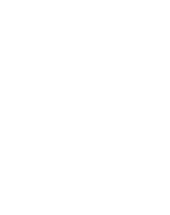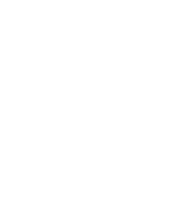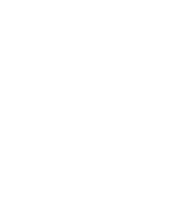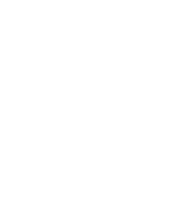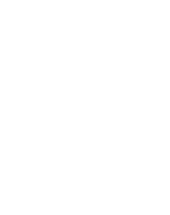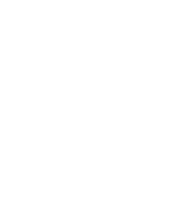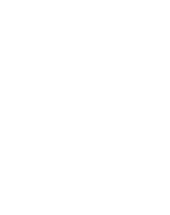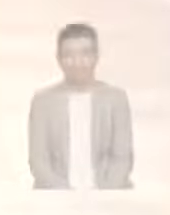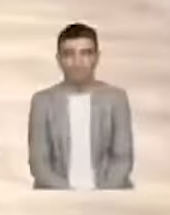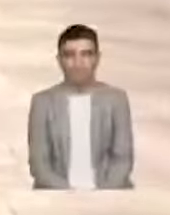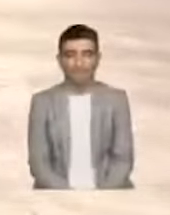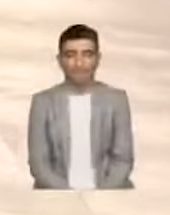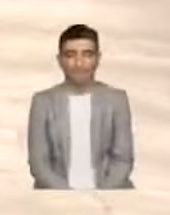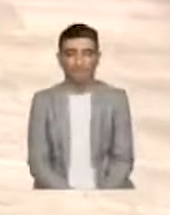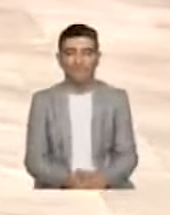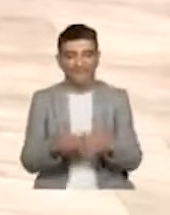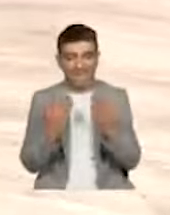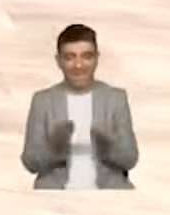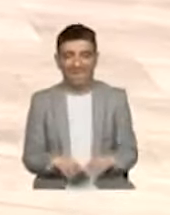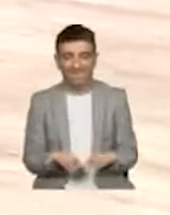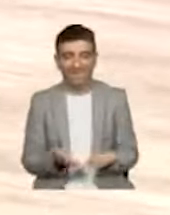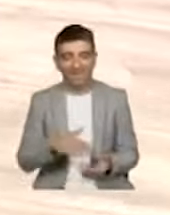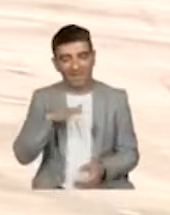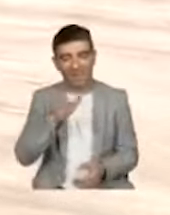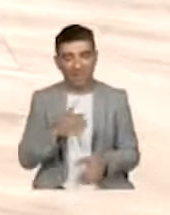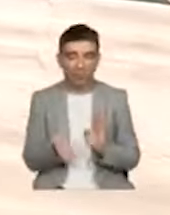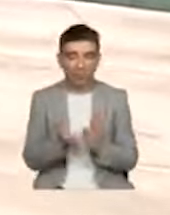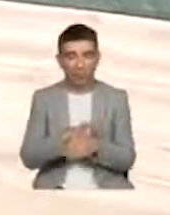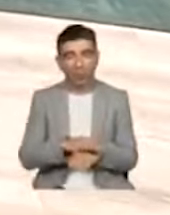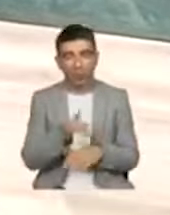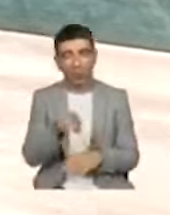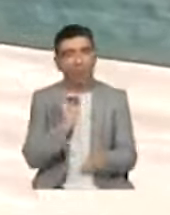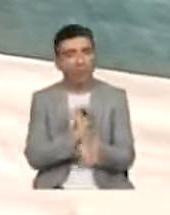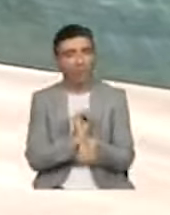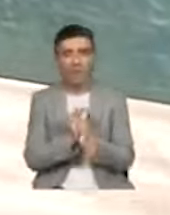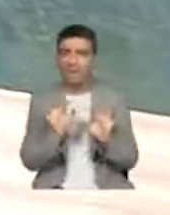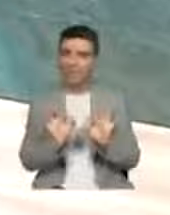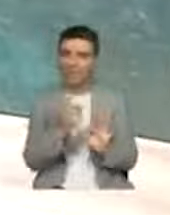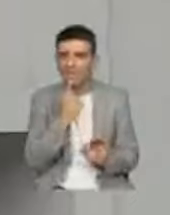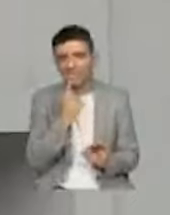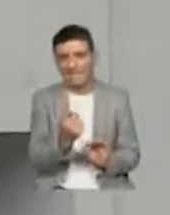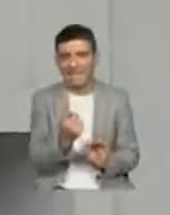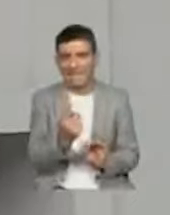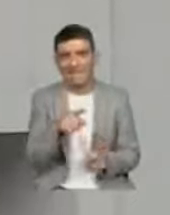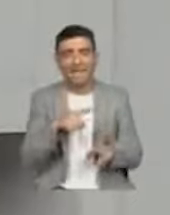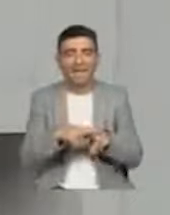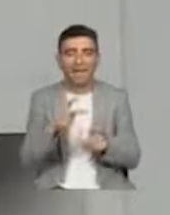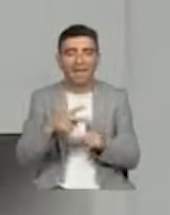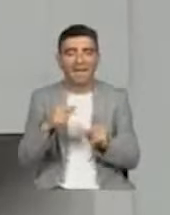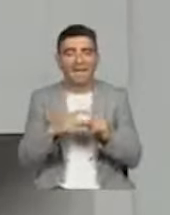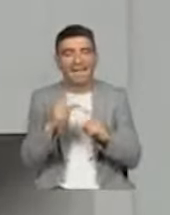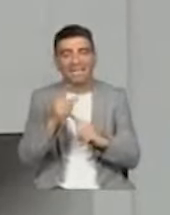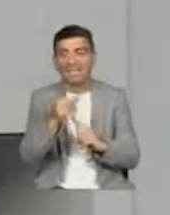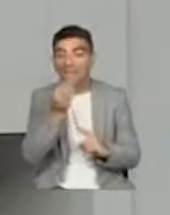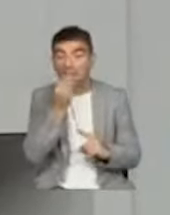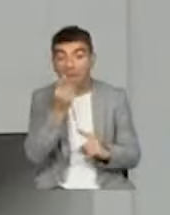Evet efendim, reklamlardan sonra şöyle mutfakta başlayalım dedik. Ezgi yemeğini hazırladı. Şu an dinlenmeye bıraktık.